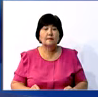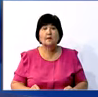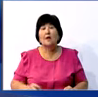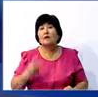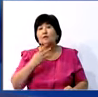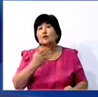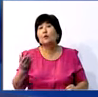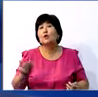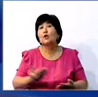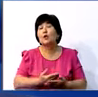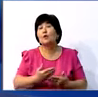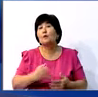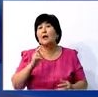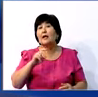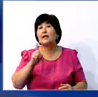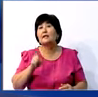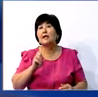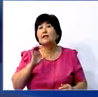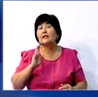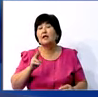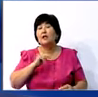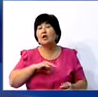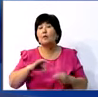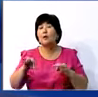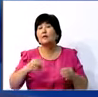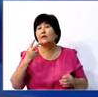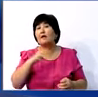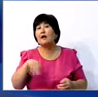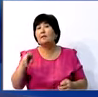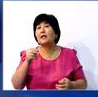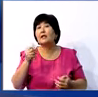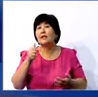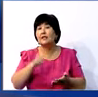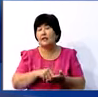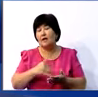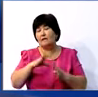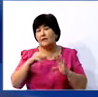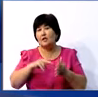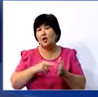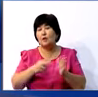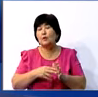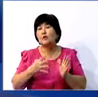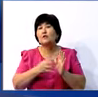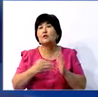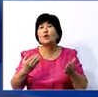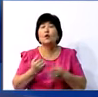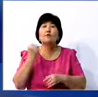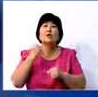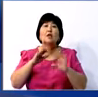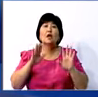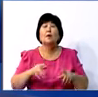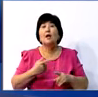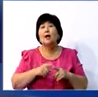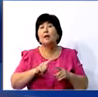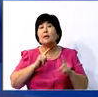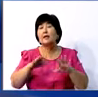Вы смотрите новости. В Казалинском районе реализуются проекты стоимостью 2 миллиарда тенге. В целом планируется открыть 900 новых рабочих мест. Об